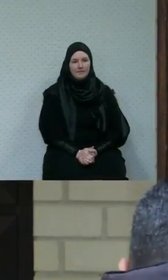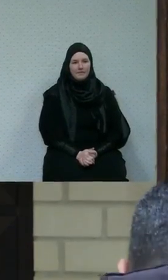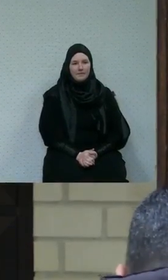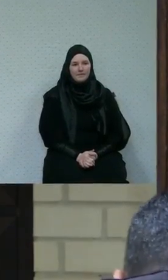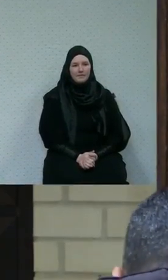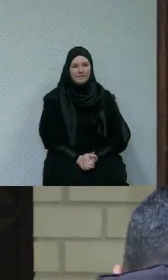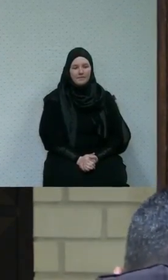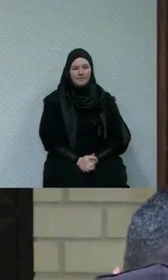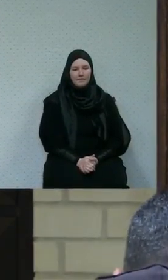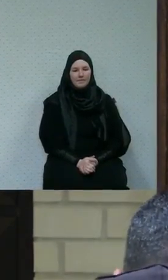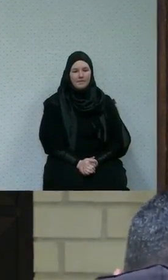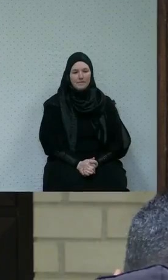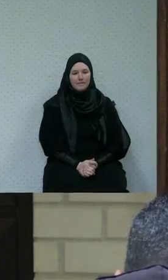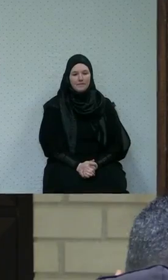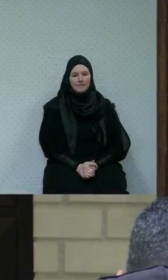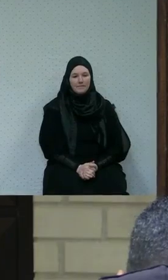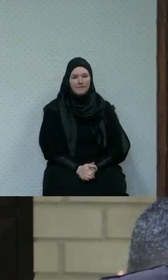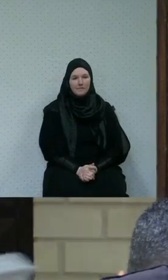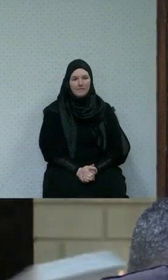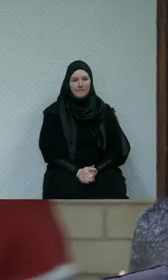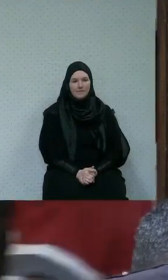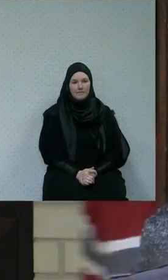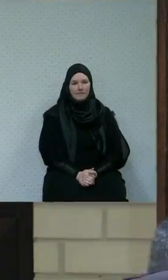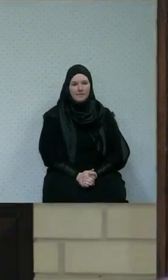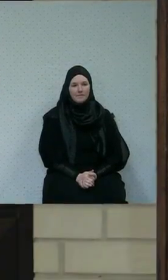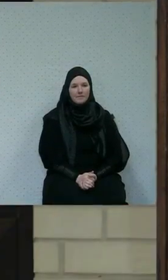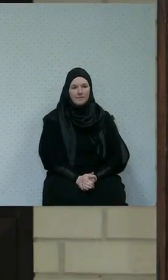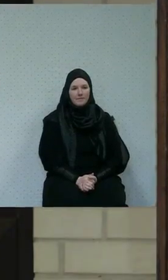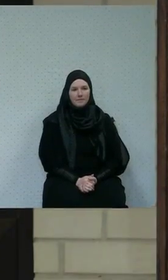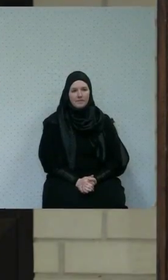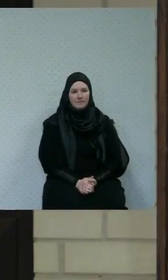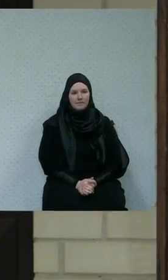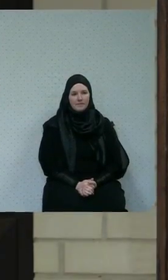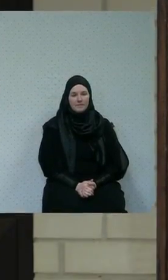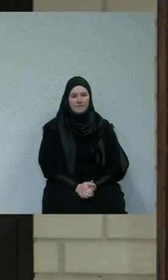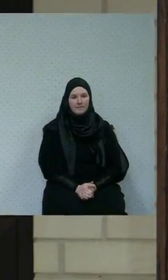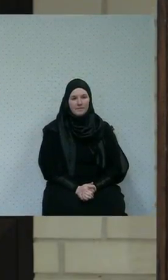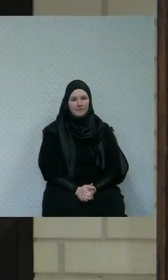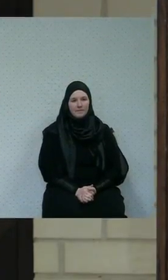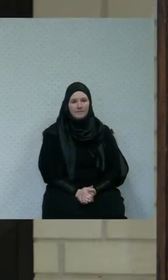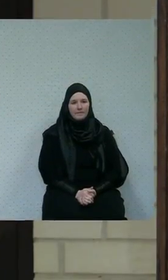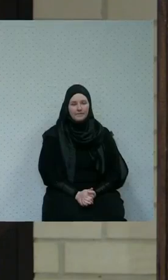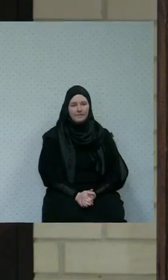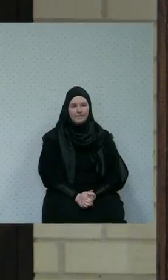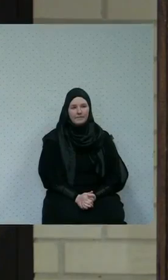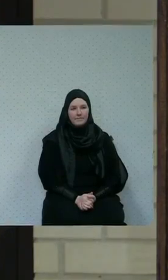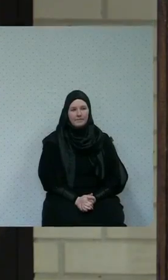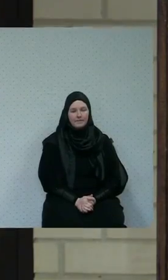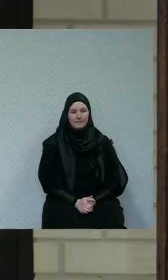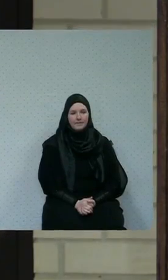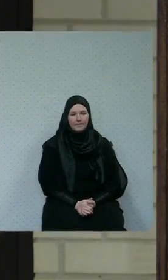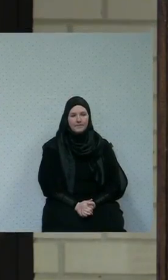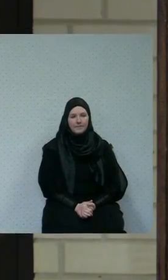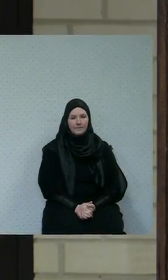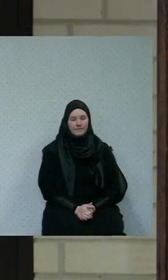ورسولا عن أمته. اللهم أحينا على سنته، وأمتنا على ملته، واحشرنا تحت لوائه،